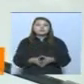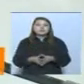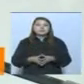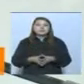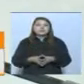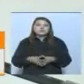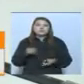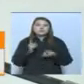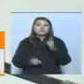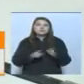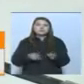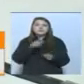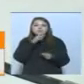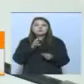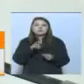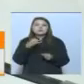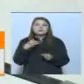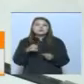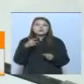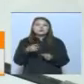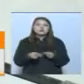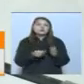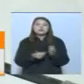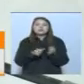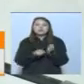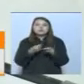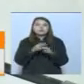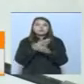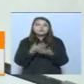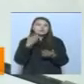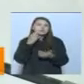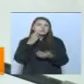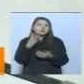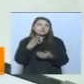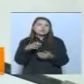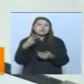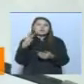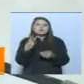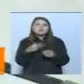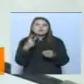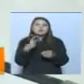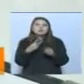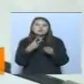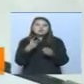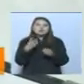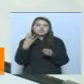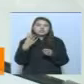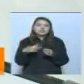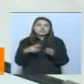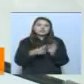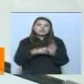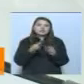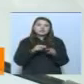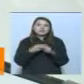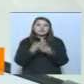В настоящее время в фонде музея зарегистрировано 1116 монет и 459 бумажных денежных знаков. Сегодня мы представляем